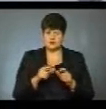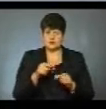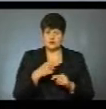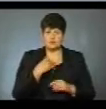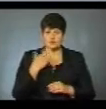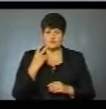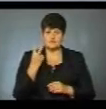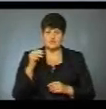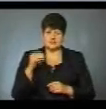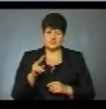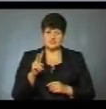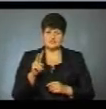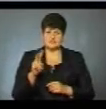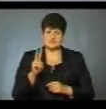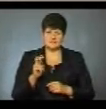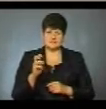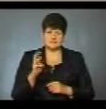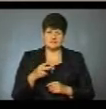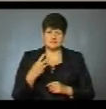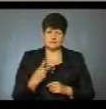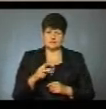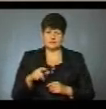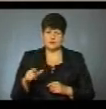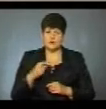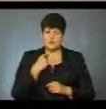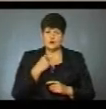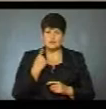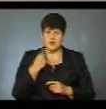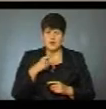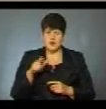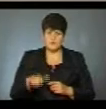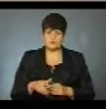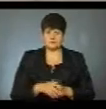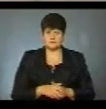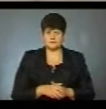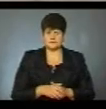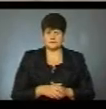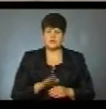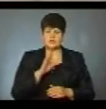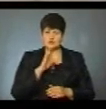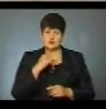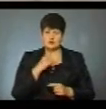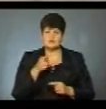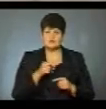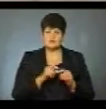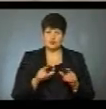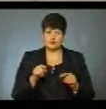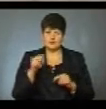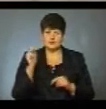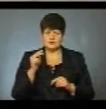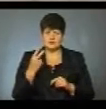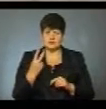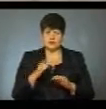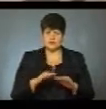проголосували 2232 осіб, розповідає авторка проєкту Ірина Ільчук. Жінка каже, у цій школі в неї навчається